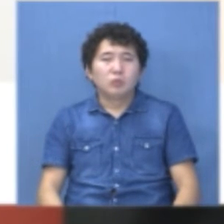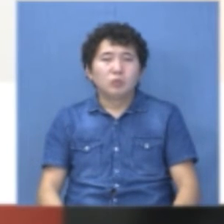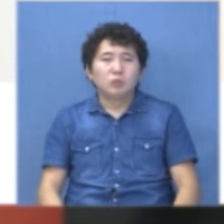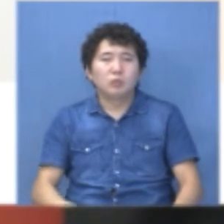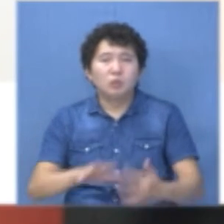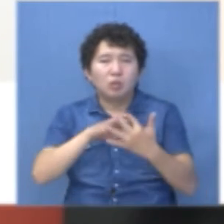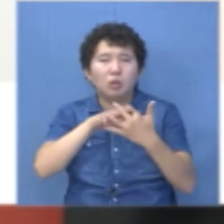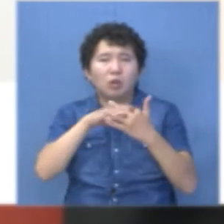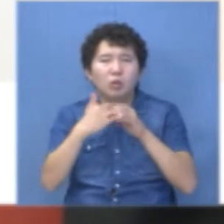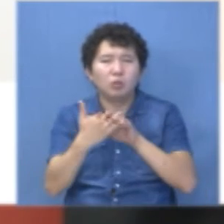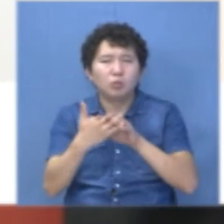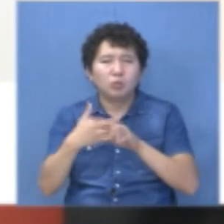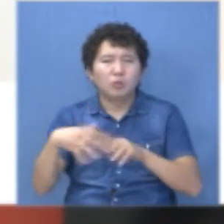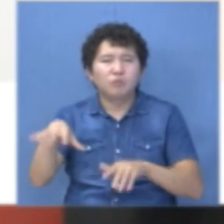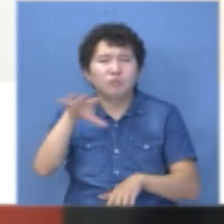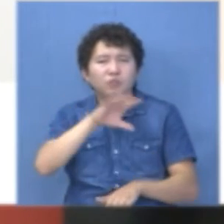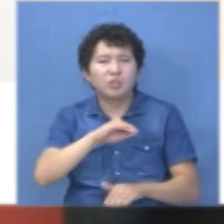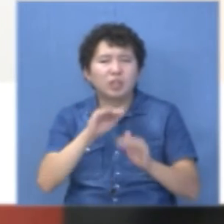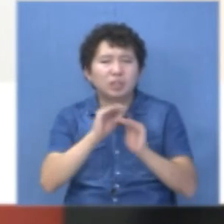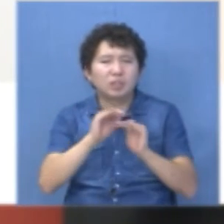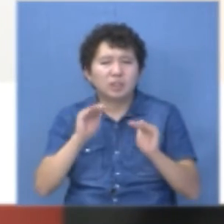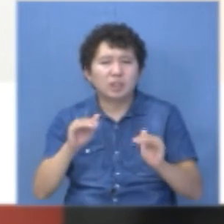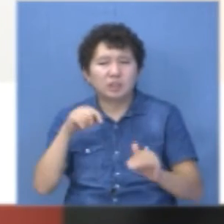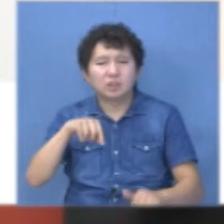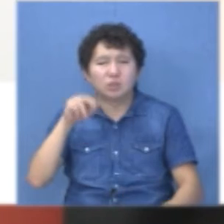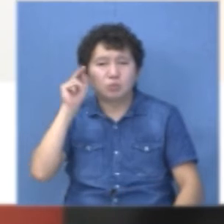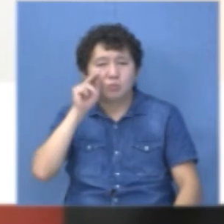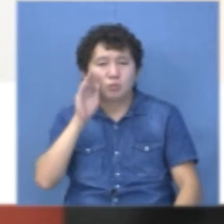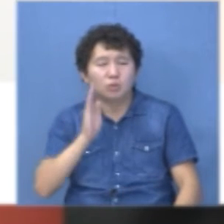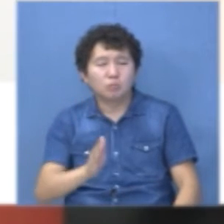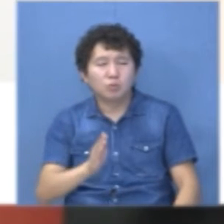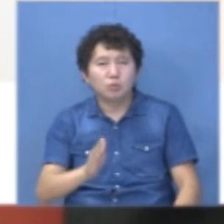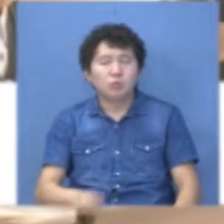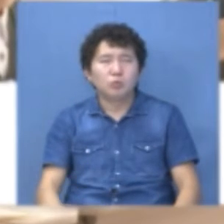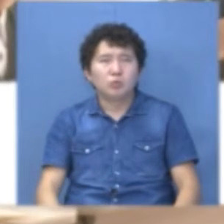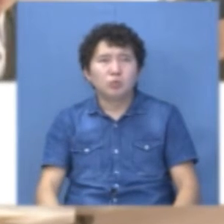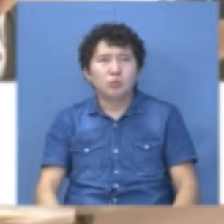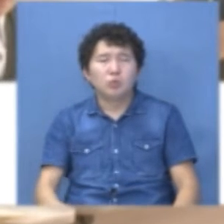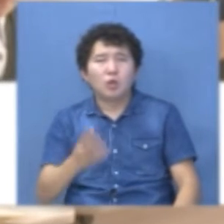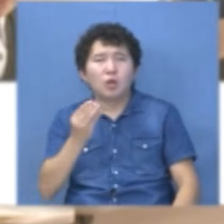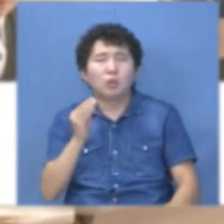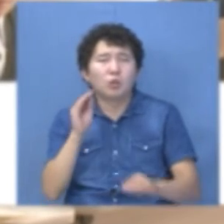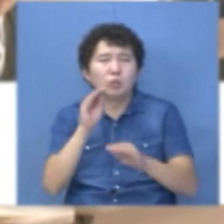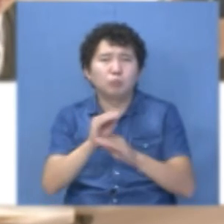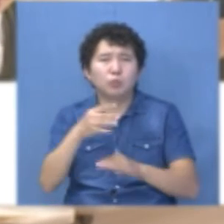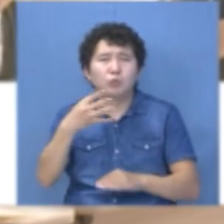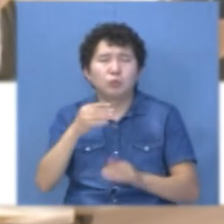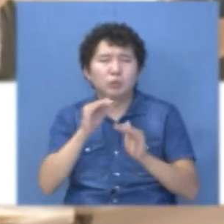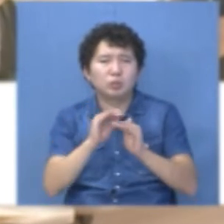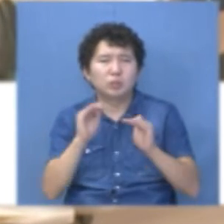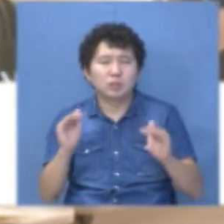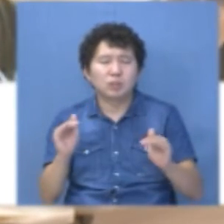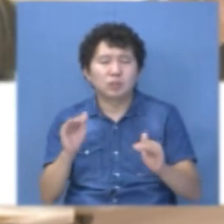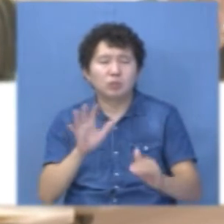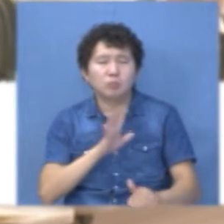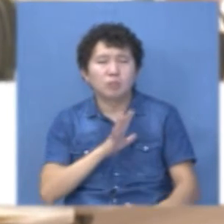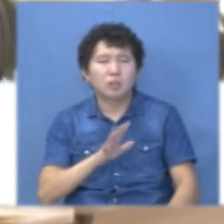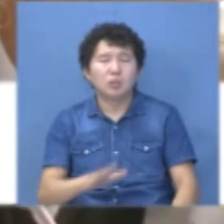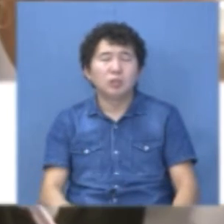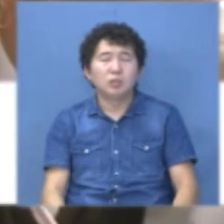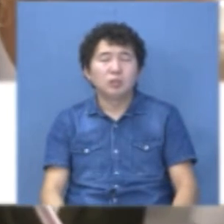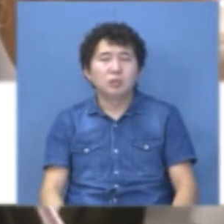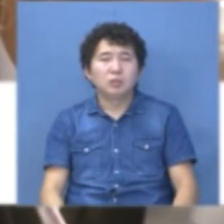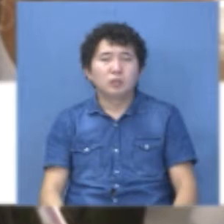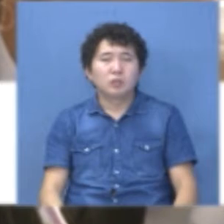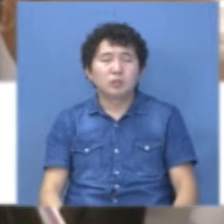осы жерде оқиды, сонымен қатар қосымша аудан бойынша 40 бала биылғы оқу жылында бізге қосылды. Ал 5-6 сыныптарға тәлім беріп, дәстүрлі